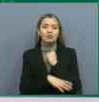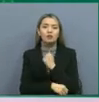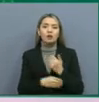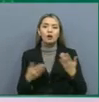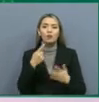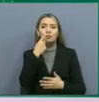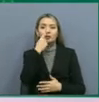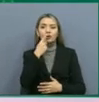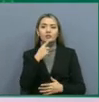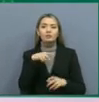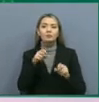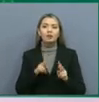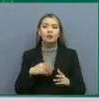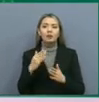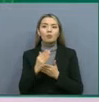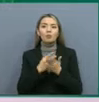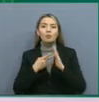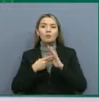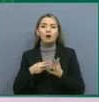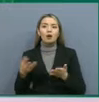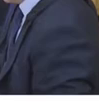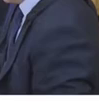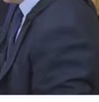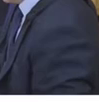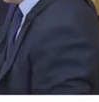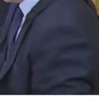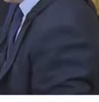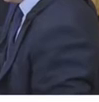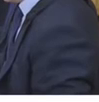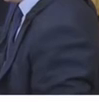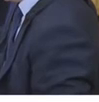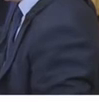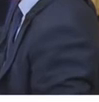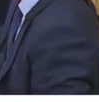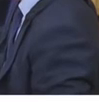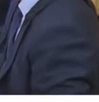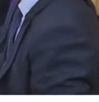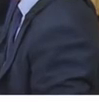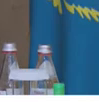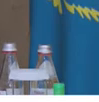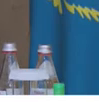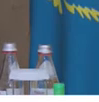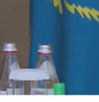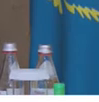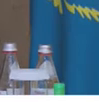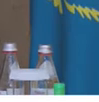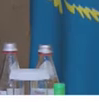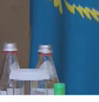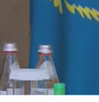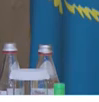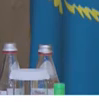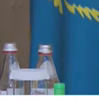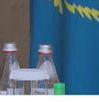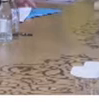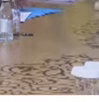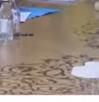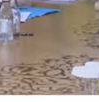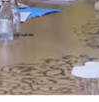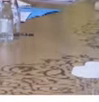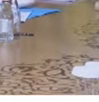алдағы кезеңге арналған жұмыс жоспары қаралды. Жиында елбасының биылғы жұмыс кестесіне ерекше назар аударылып, халықаралық